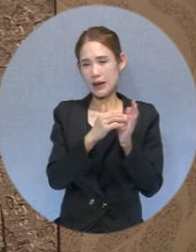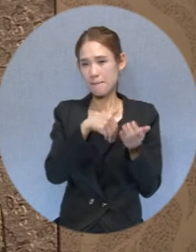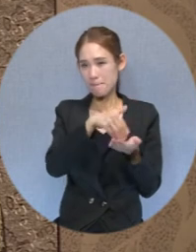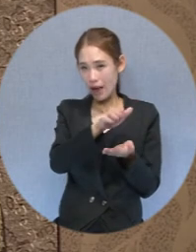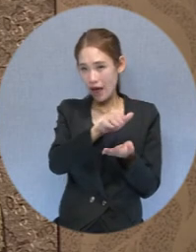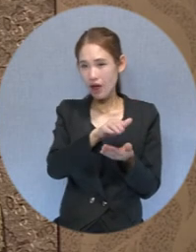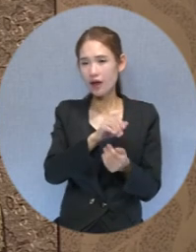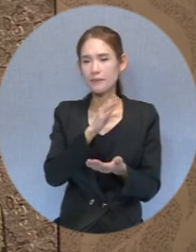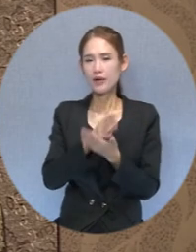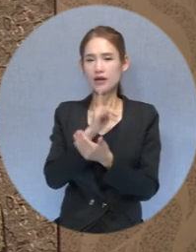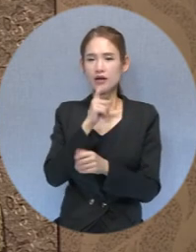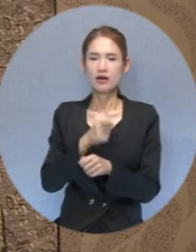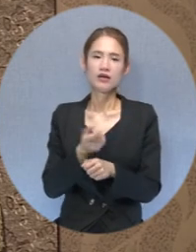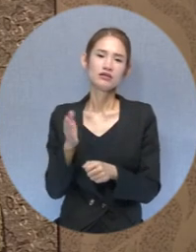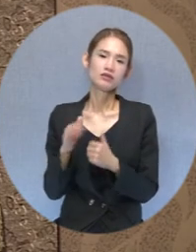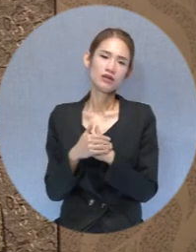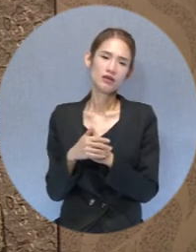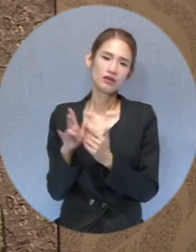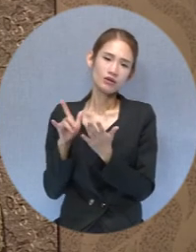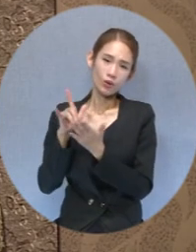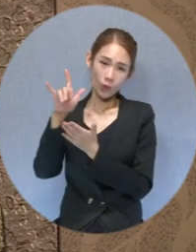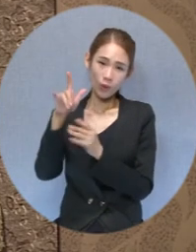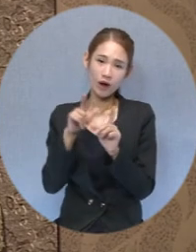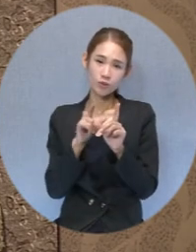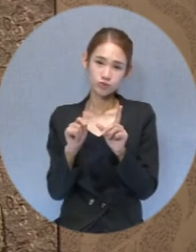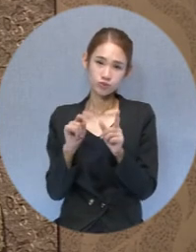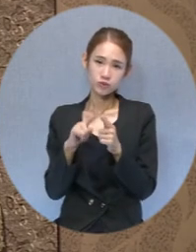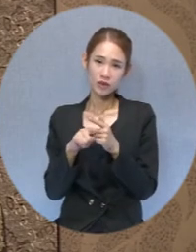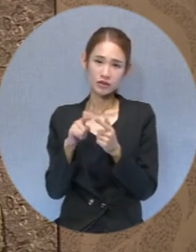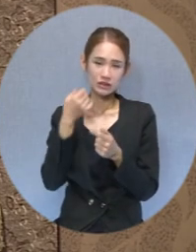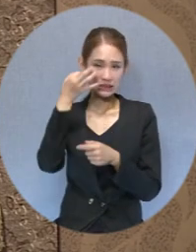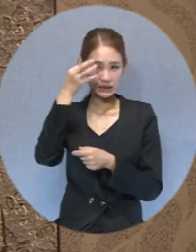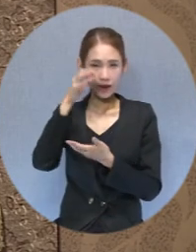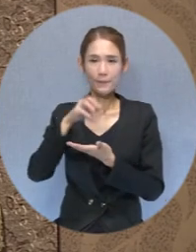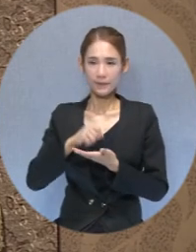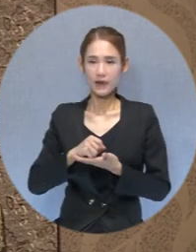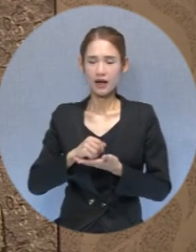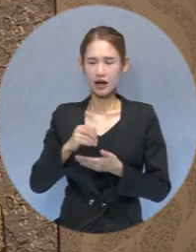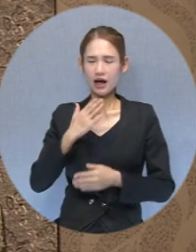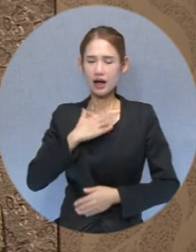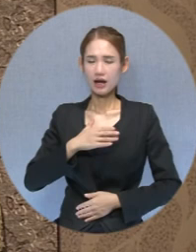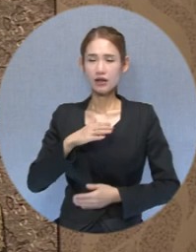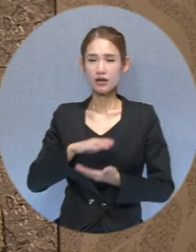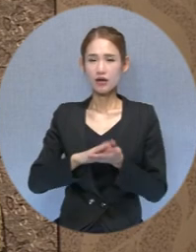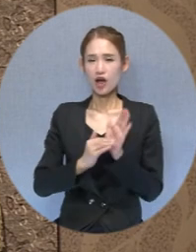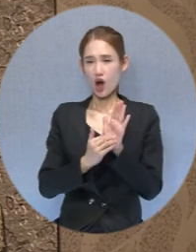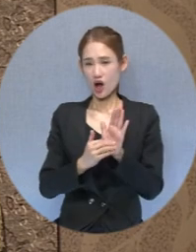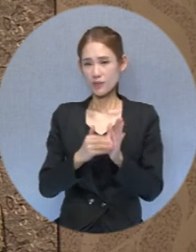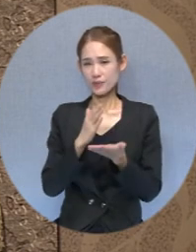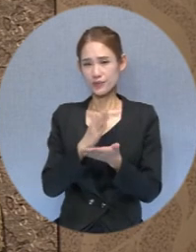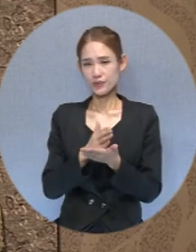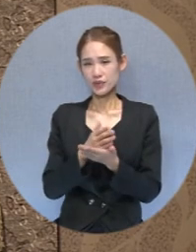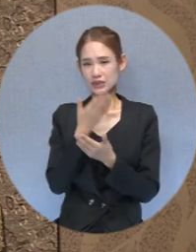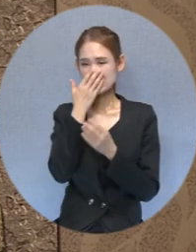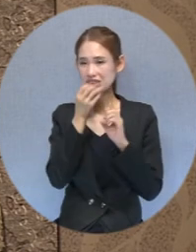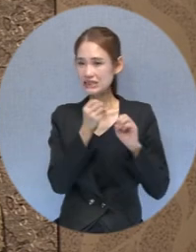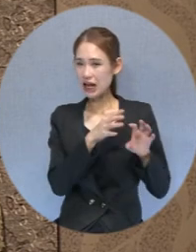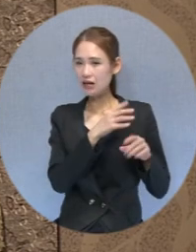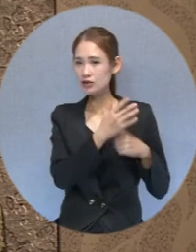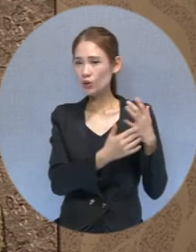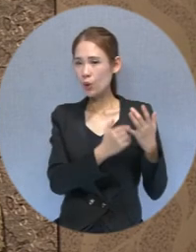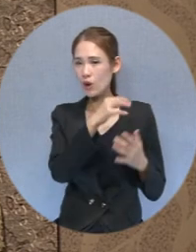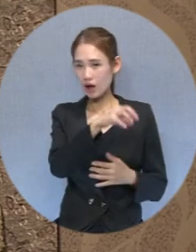하지만 저희가 공항이라는 부분들에 대해서 받아들이고 그걸 갖다가 거부하지 못하고 또 쓰레기 조각장도 그렇고